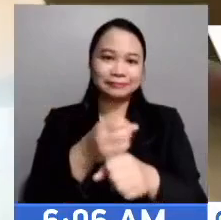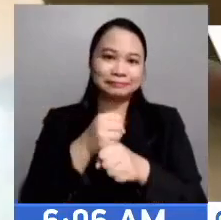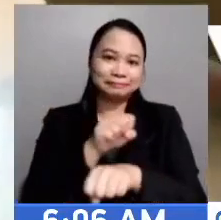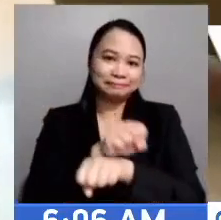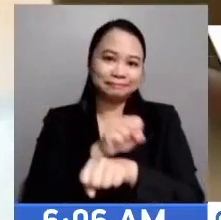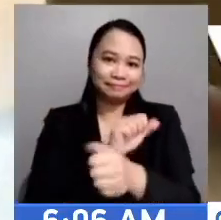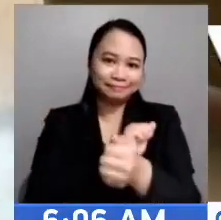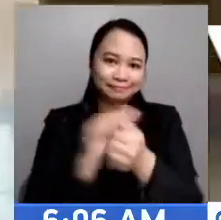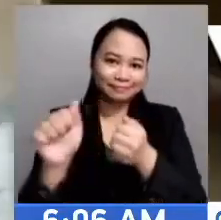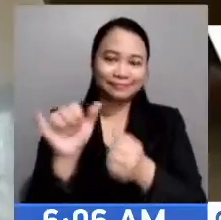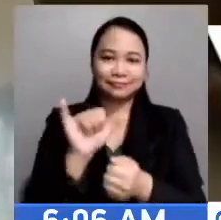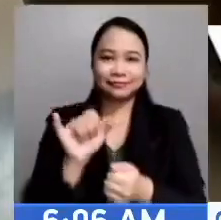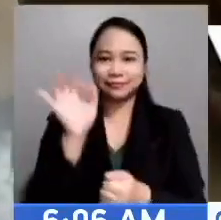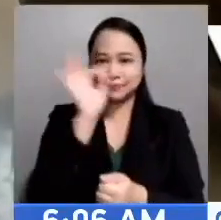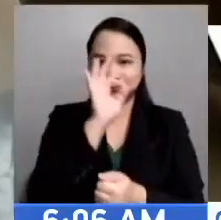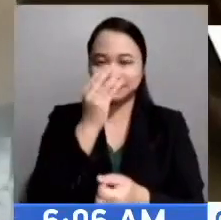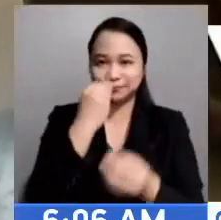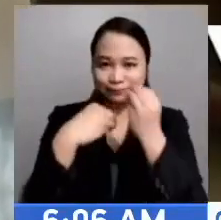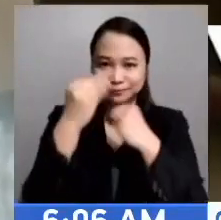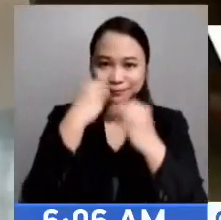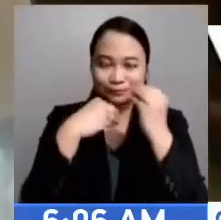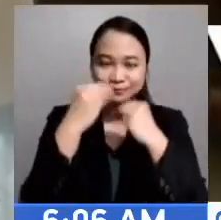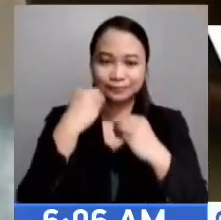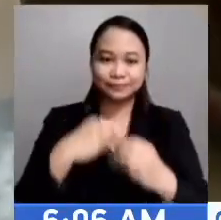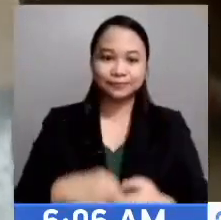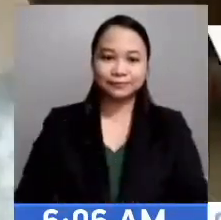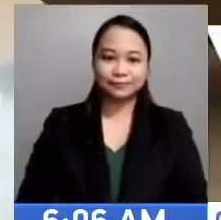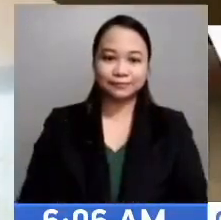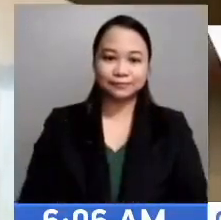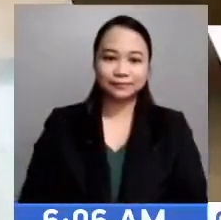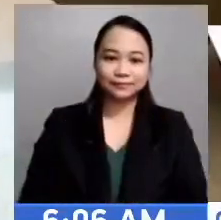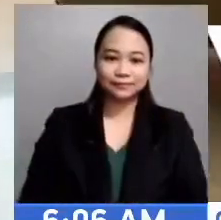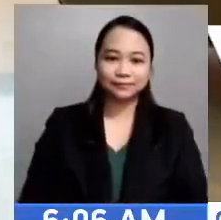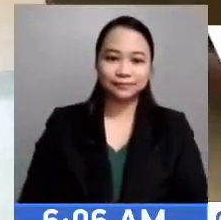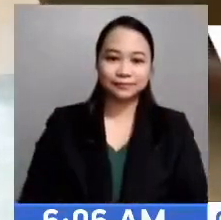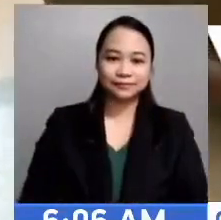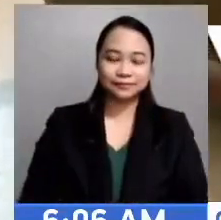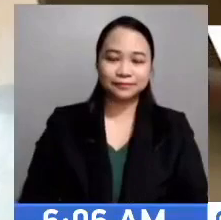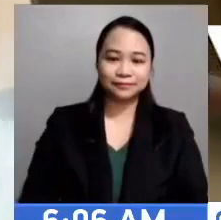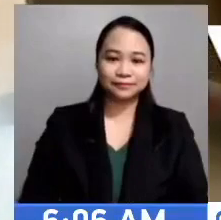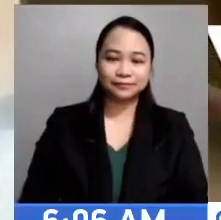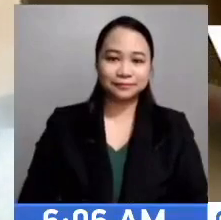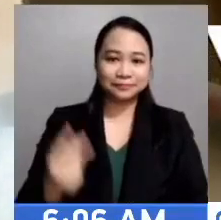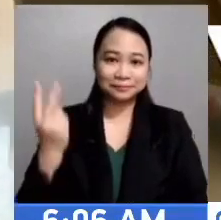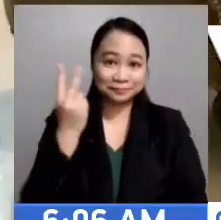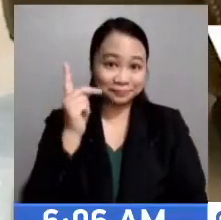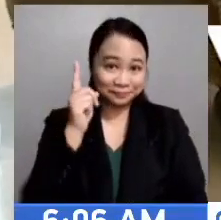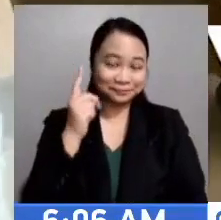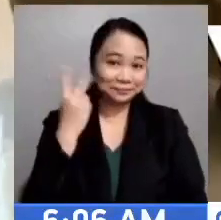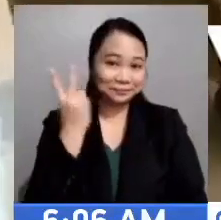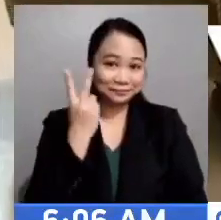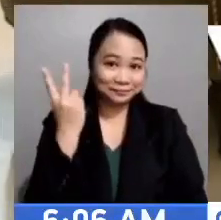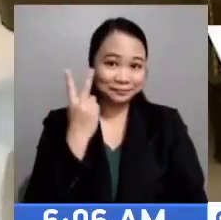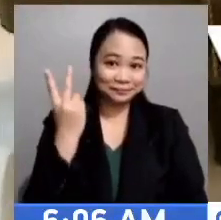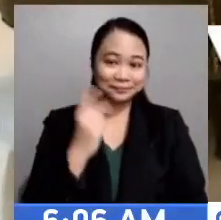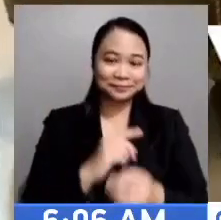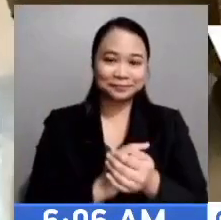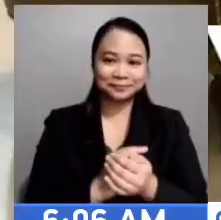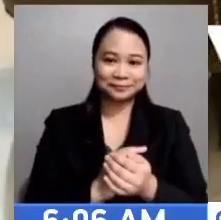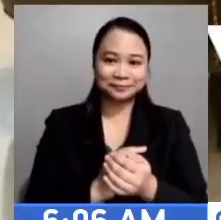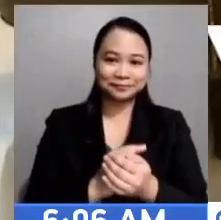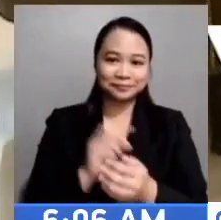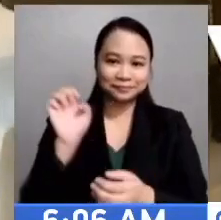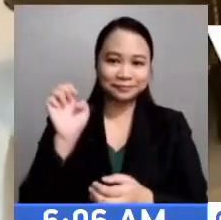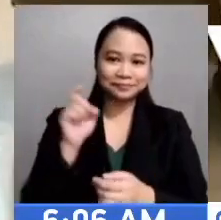should try kare-kare. Tell me, what is that? It's pork knuckles, yes. With the